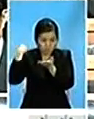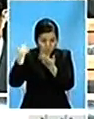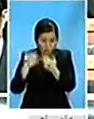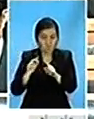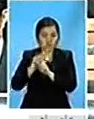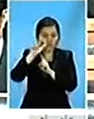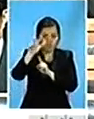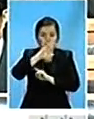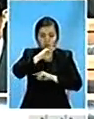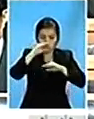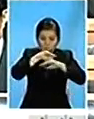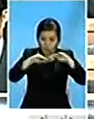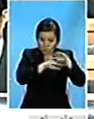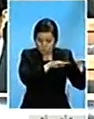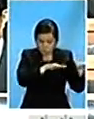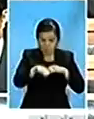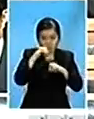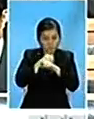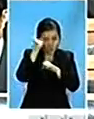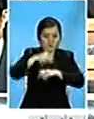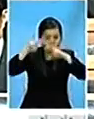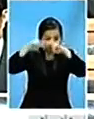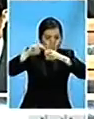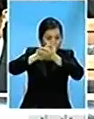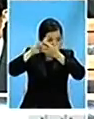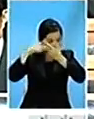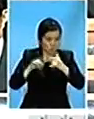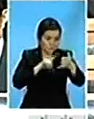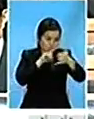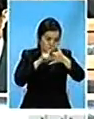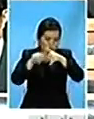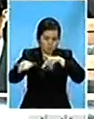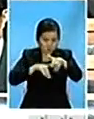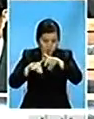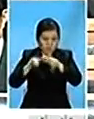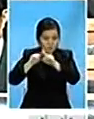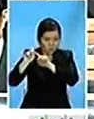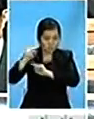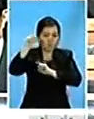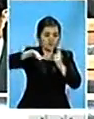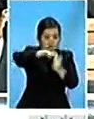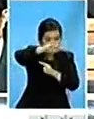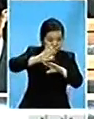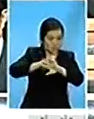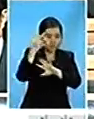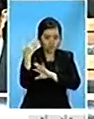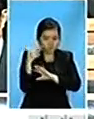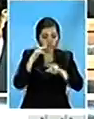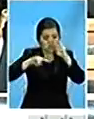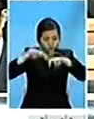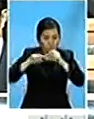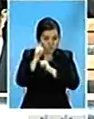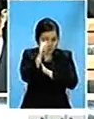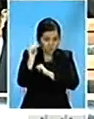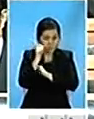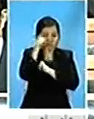สูงสุดคือมีการศึกษาความเหมาะสมการศึกษาผลกระทบสิ่งแวดล้อมและมี